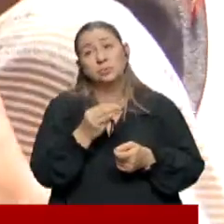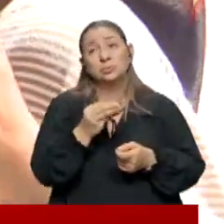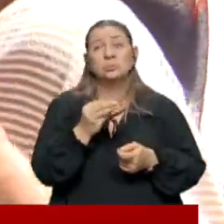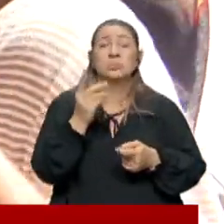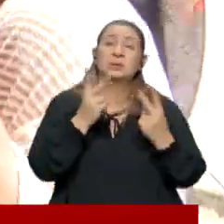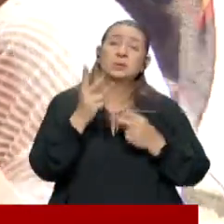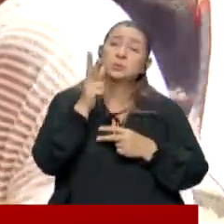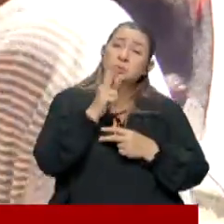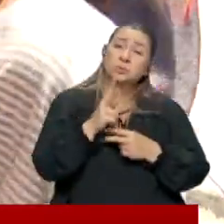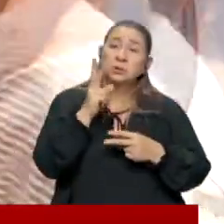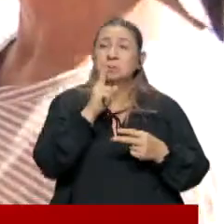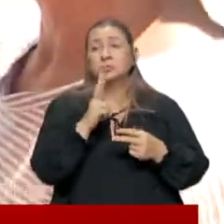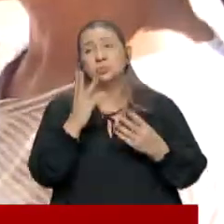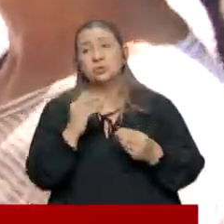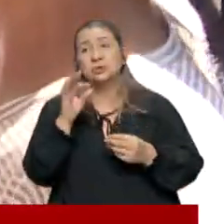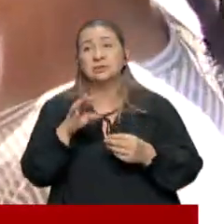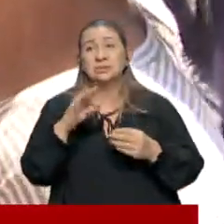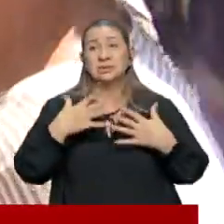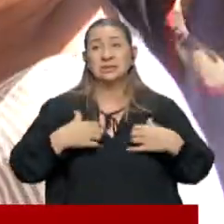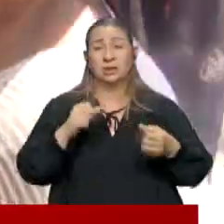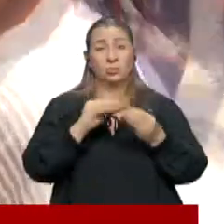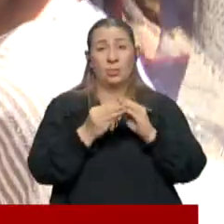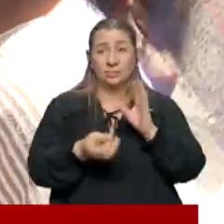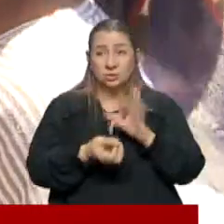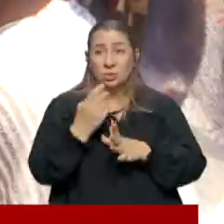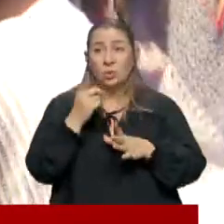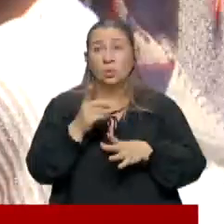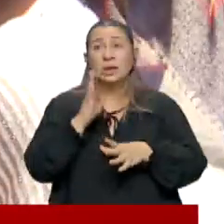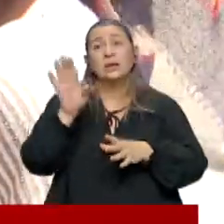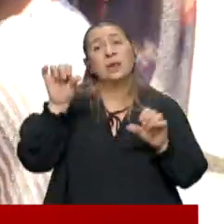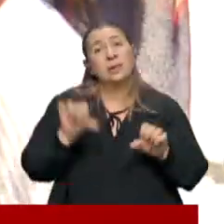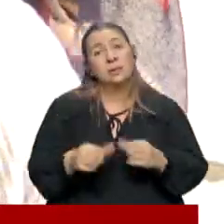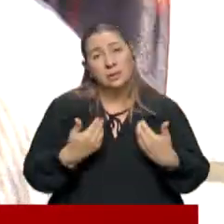ay oluyor, 300 oluyor, 200 oluyor. Şimdi sağlık sorunum çıktı. Onu da gidemiyorum.